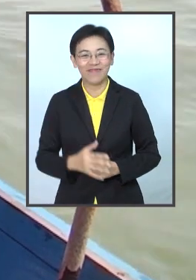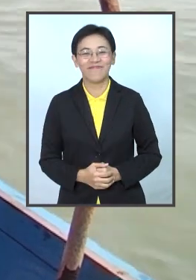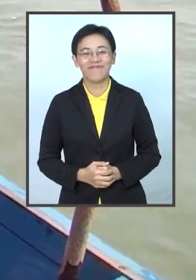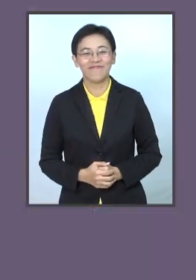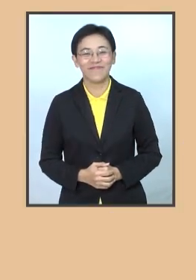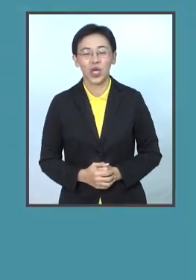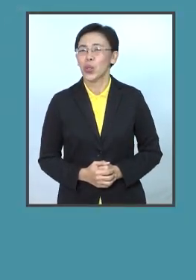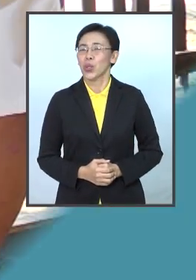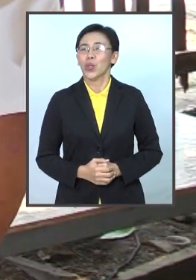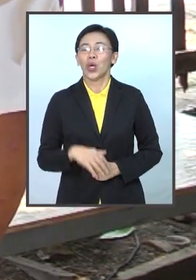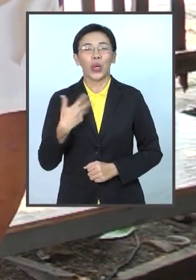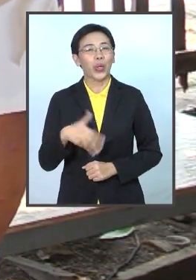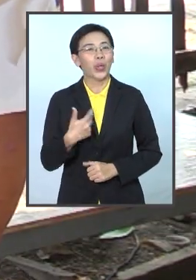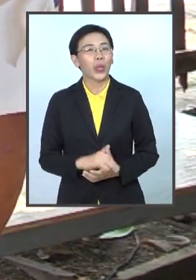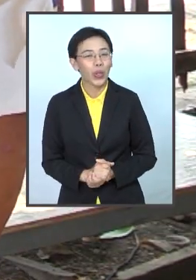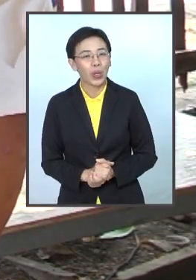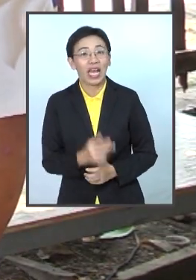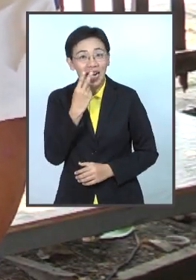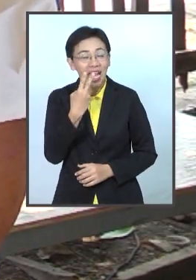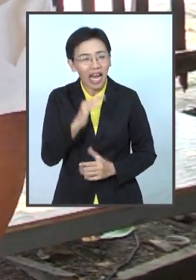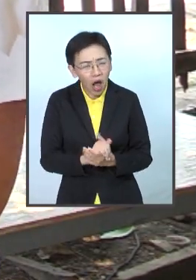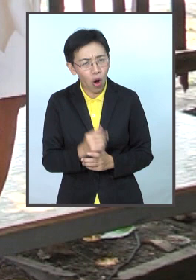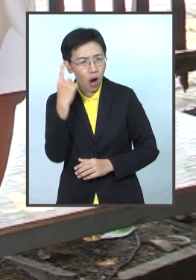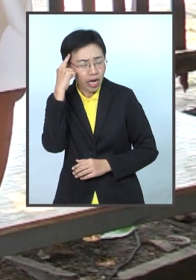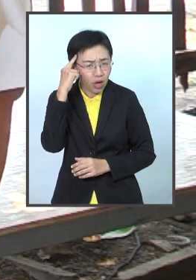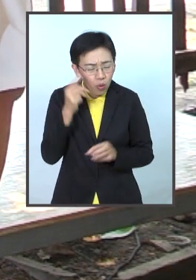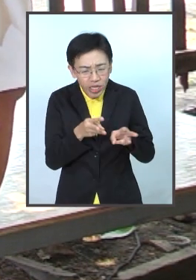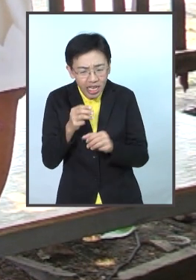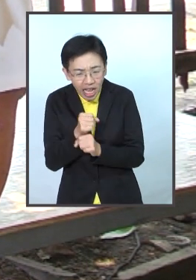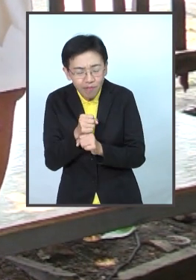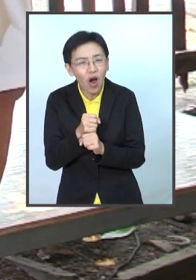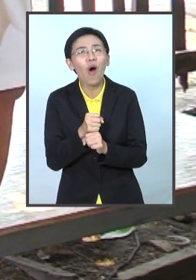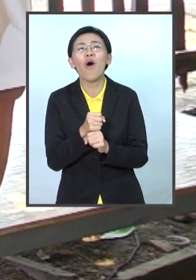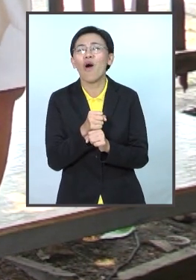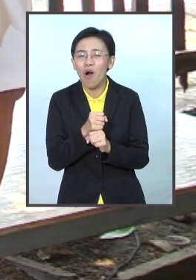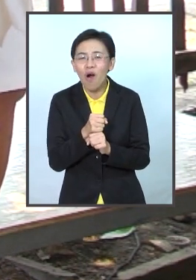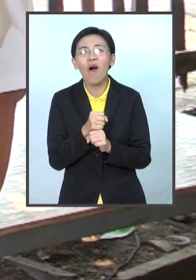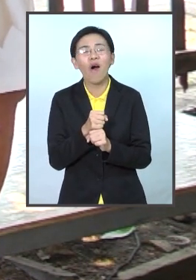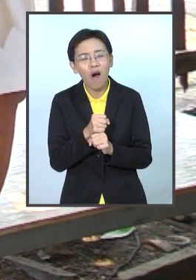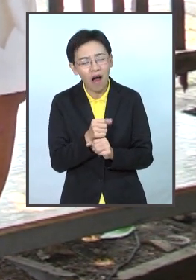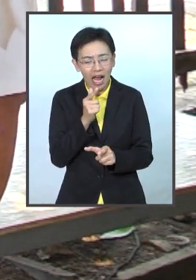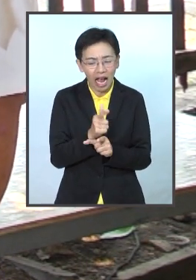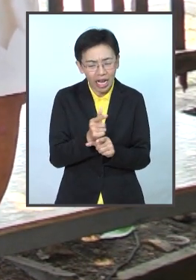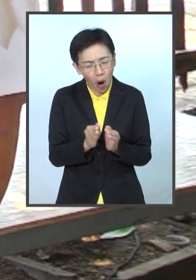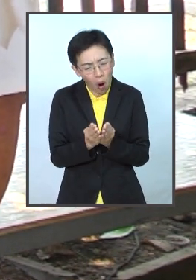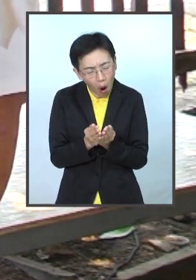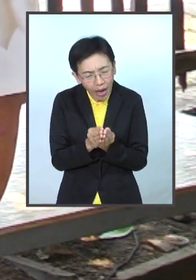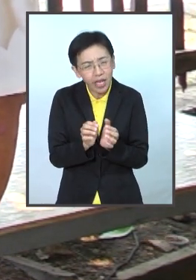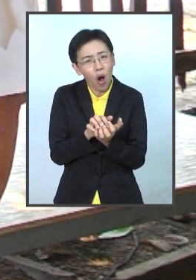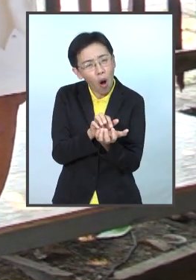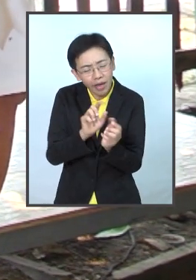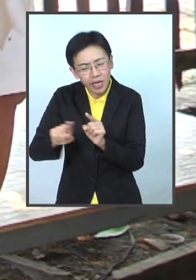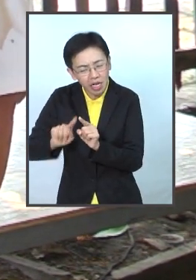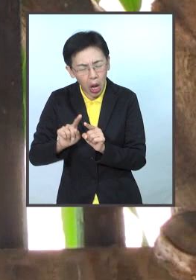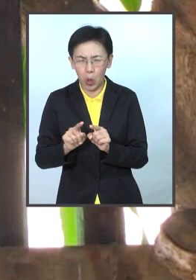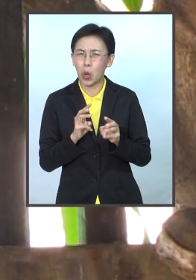กันโอ้โหคุณผู้ชมคะเมื่อสักครู่นี้ผมได้ไปเรียนรู้การทำฟาร์มหอยมาเพิ่งทราบเหมือนกันว่ามีขั้นตอน